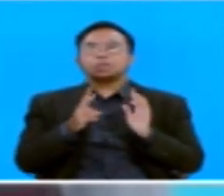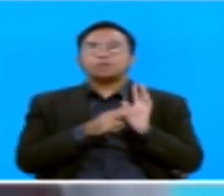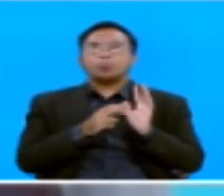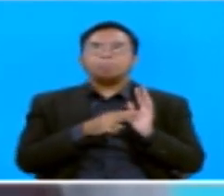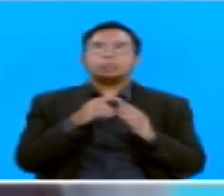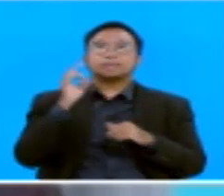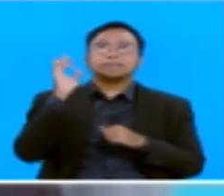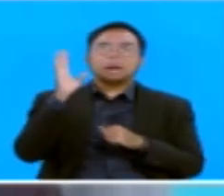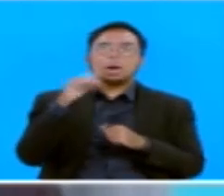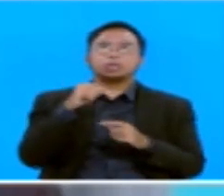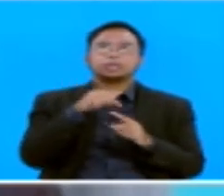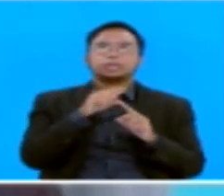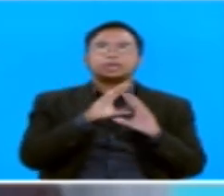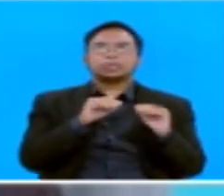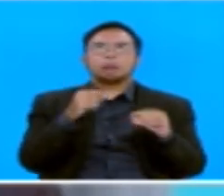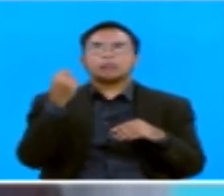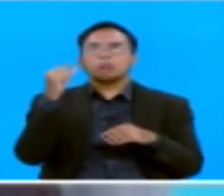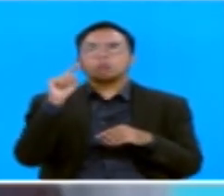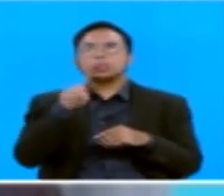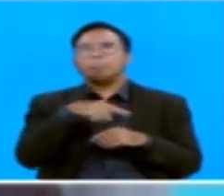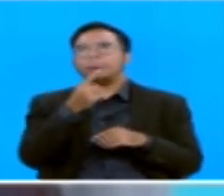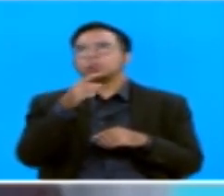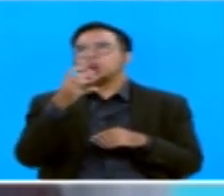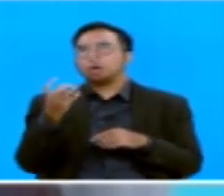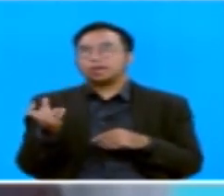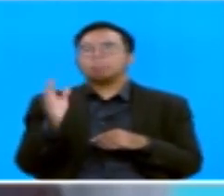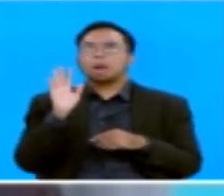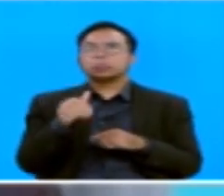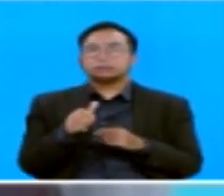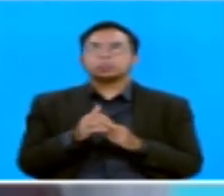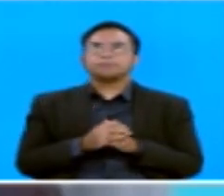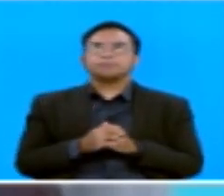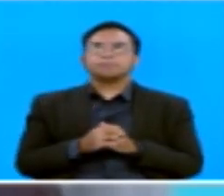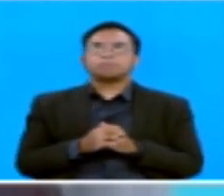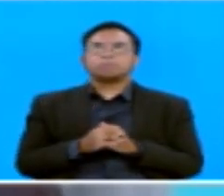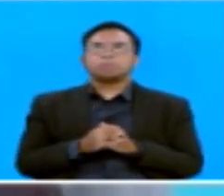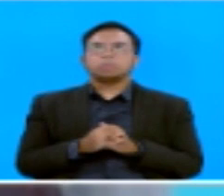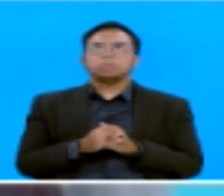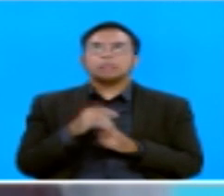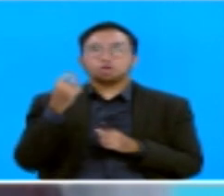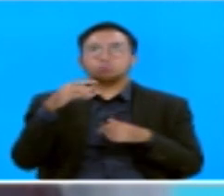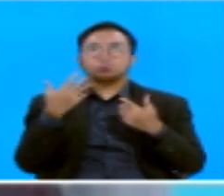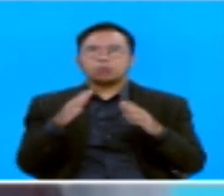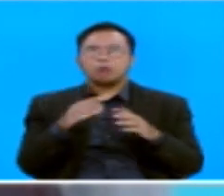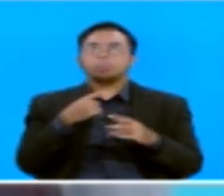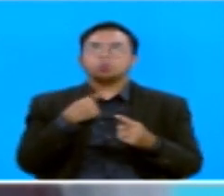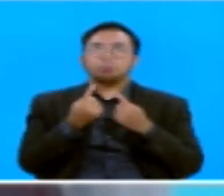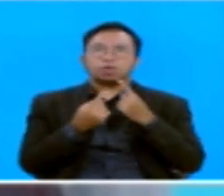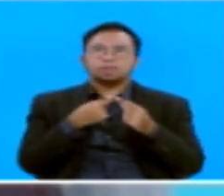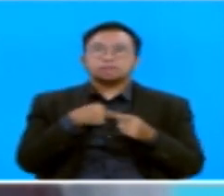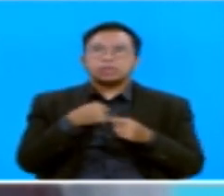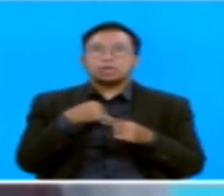di kantor, sampai sore juga masih di kantor. Kemudian terakhir kontak dengan saya